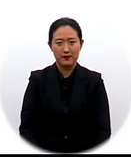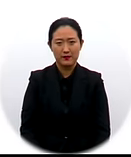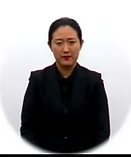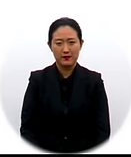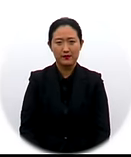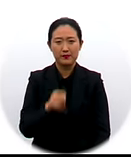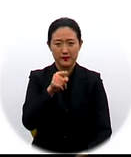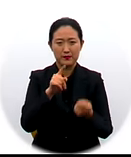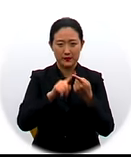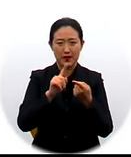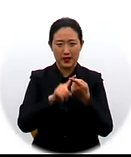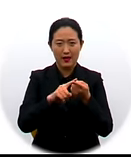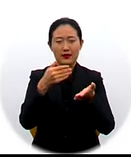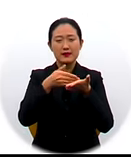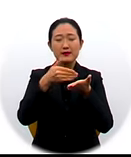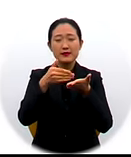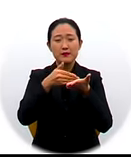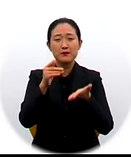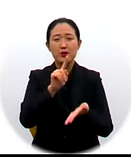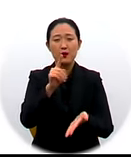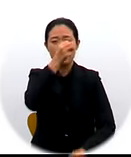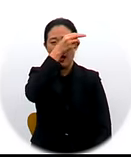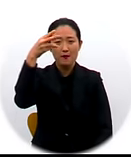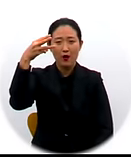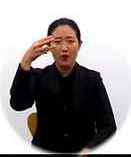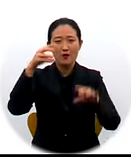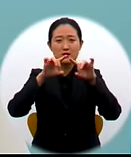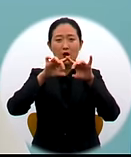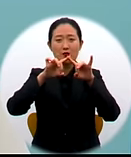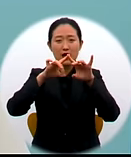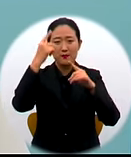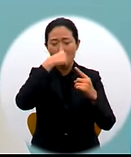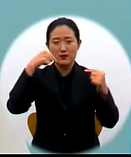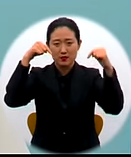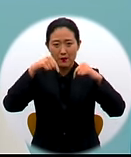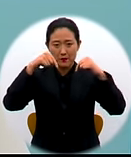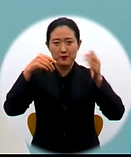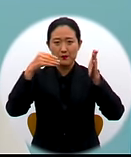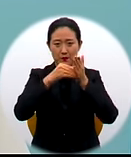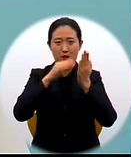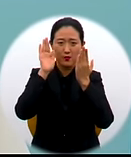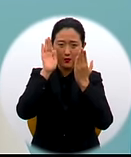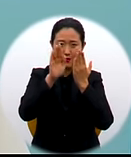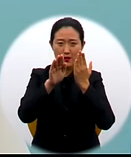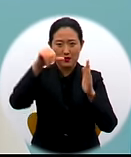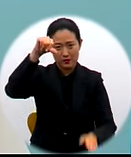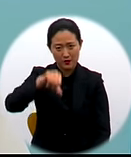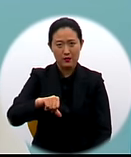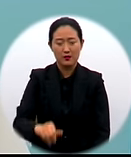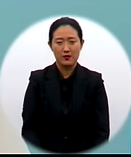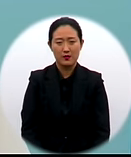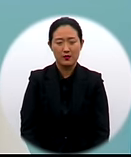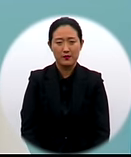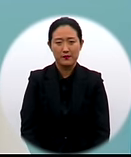뭐냐면 삼성전자 면접에서 떨어진 사람들이 저희는 면접 후기를 봤거든요. 자플래닛은. 그래서 삼성전자 면접 후기를